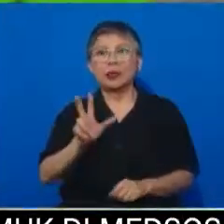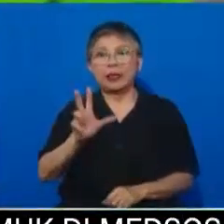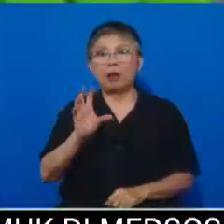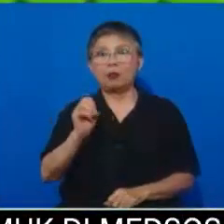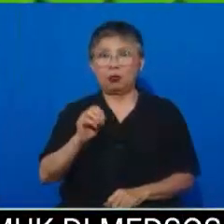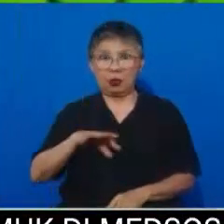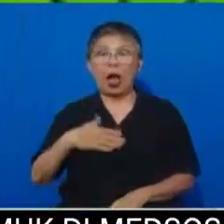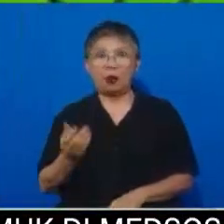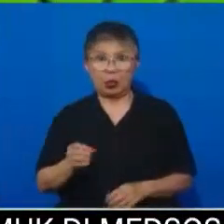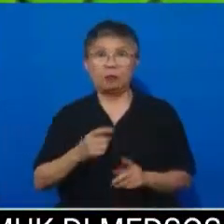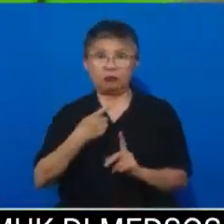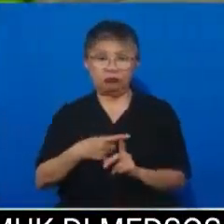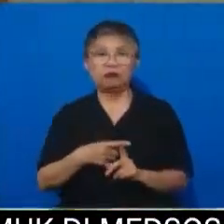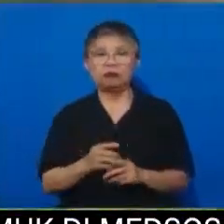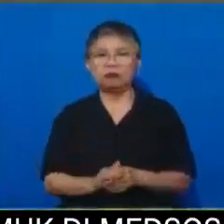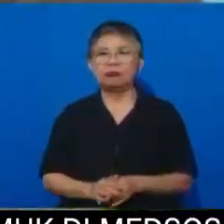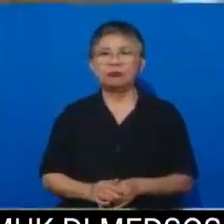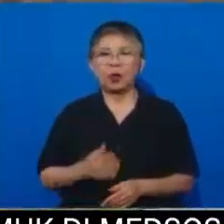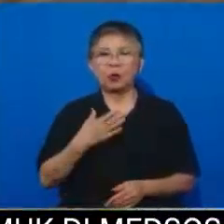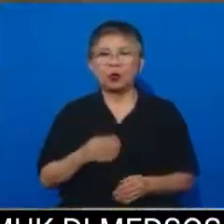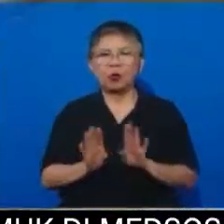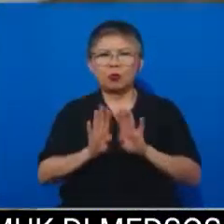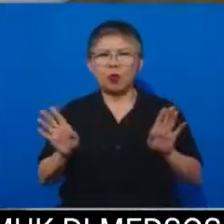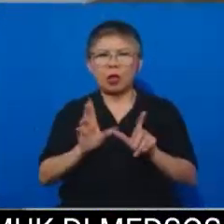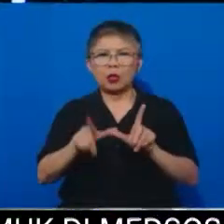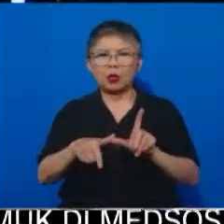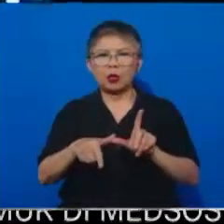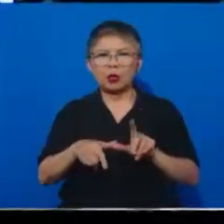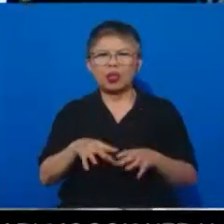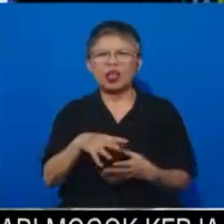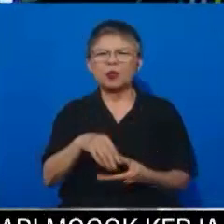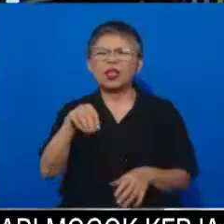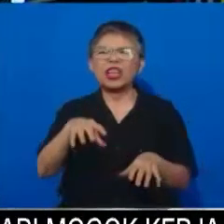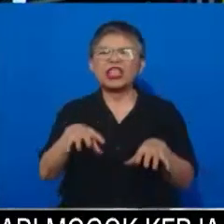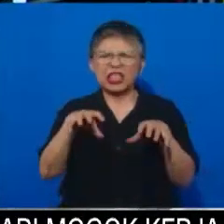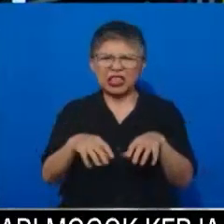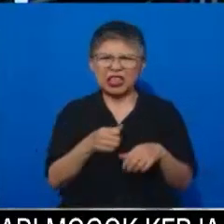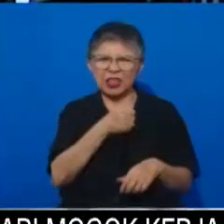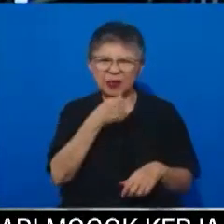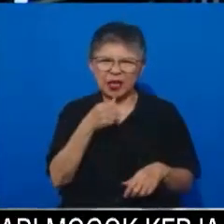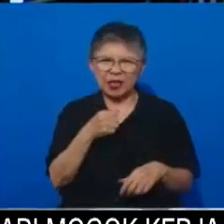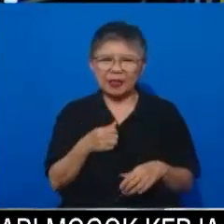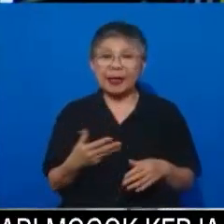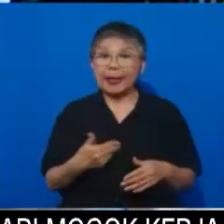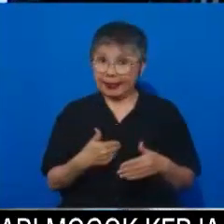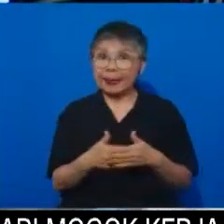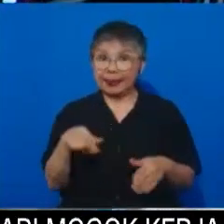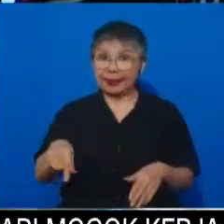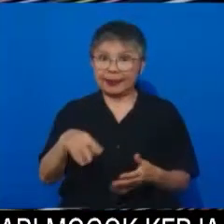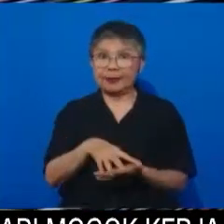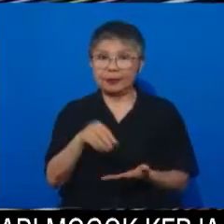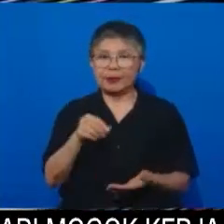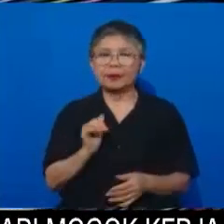dekade ya hajur dulu membuka warungnya di BK Abang alias Buk merah beberapa ratus meter dari warung pusatnya